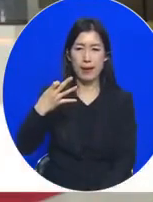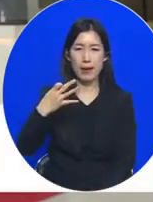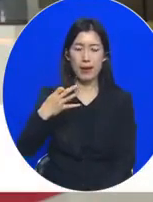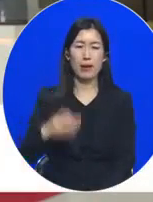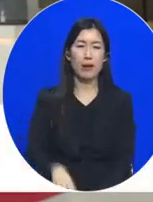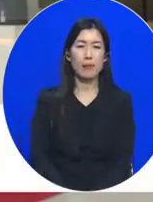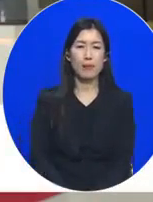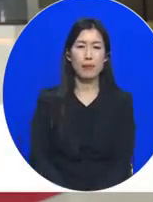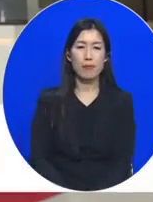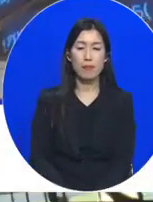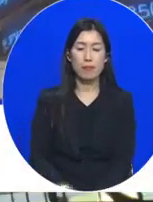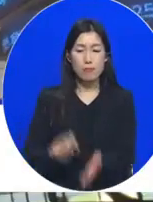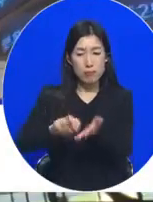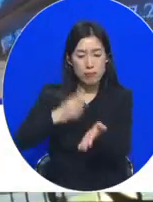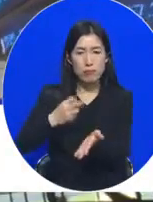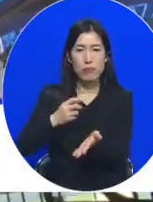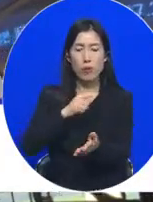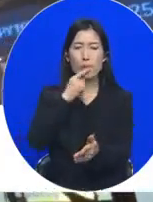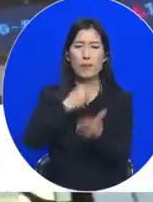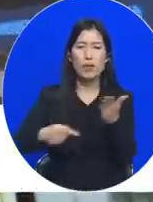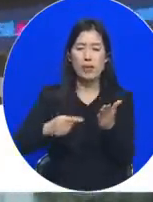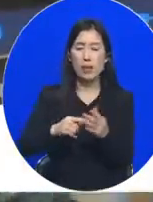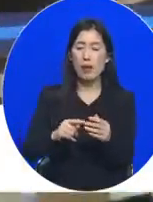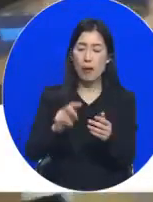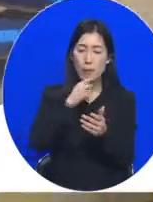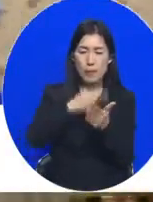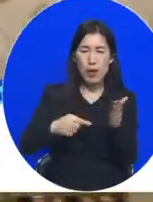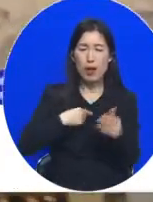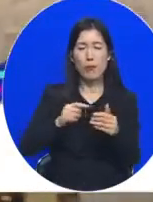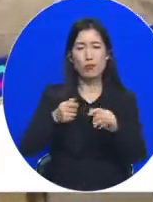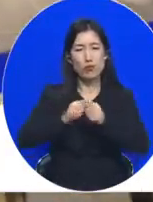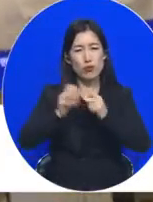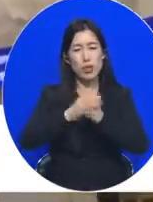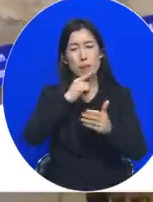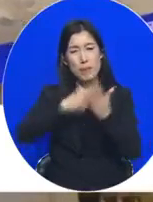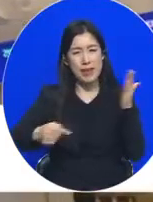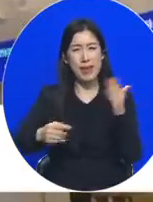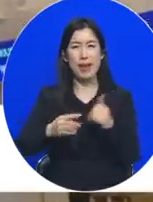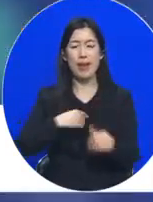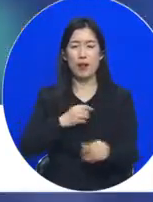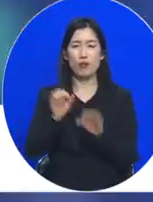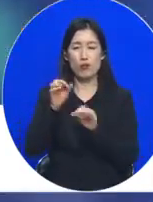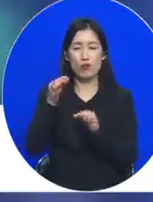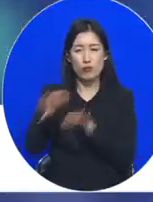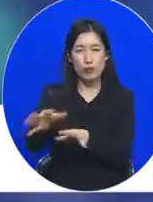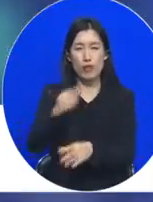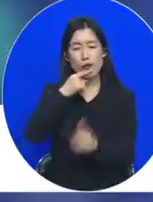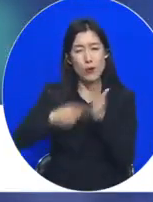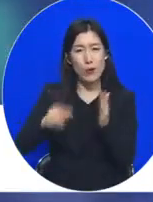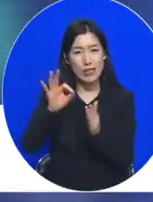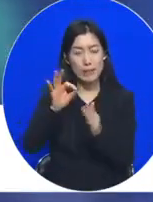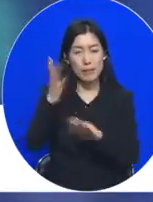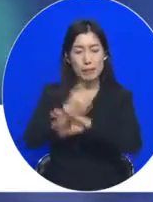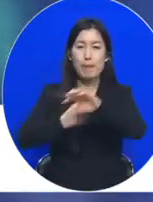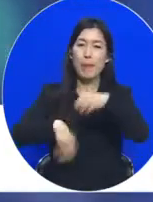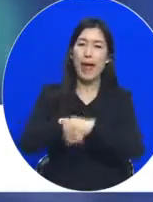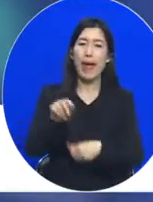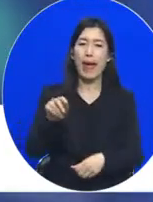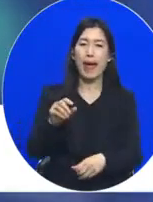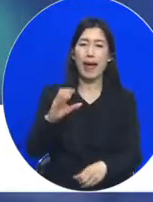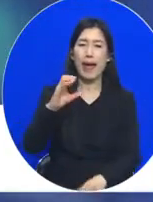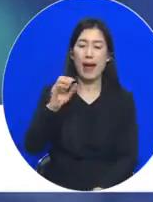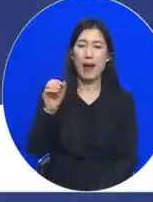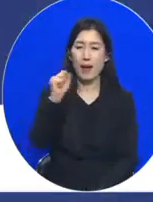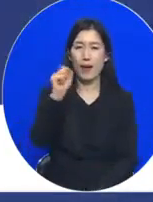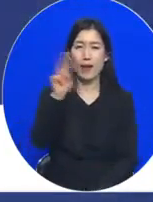이들은 소비자가 피해보상을 문의하면 환급받지 못한 회비나 투자 손실금을 코인 주식 등으로